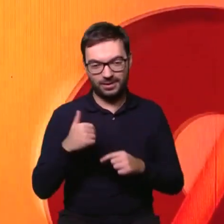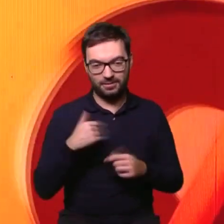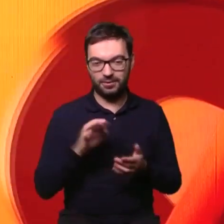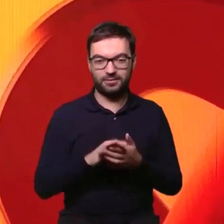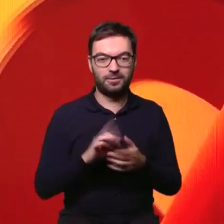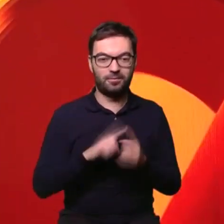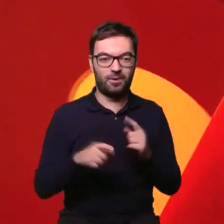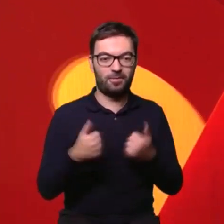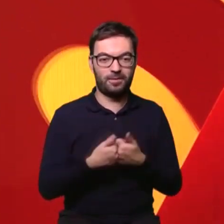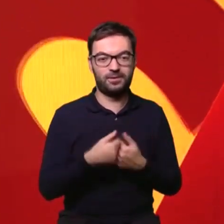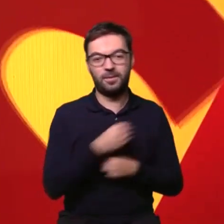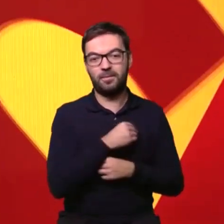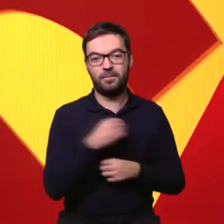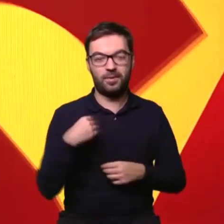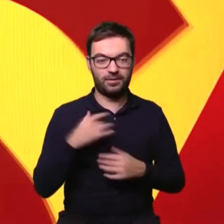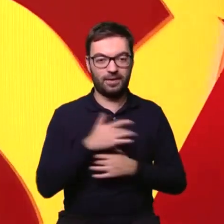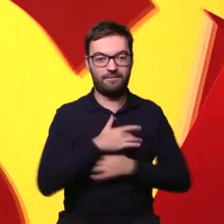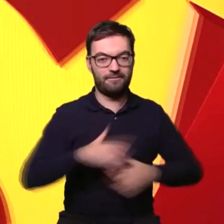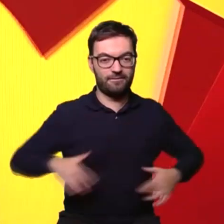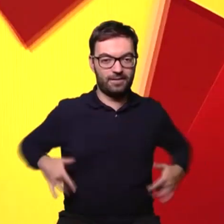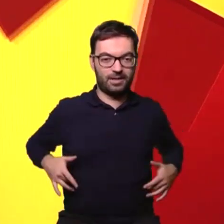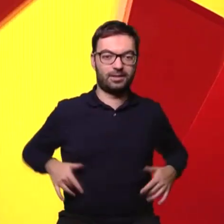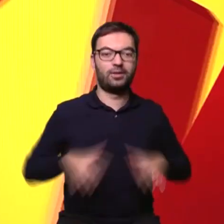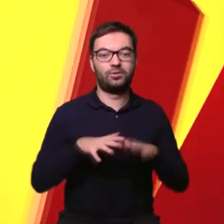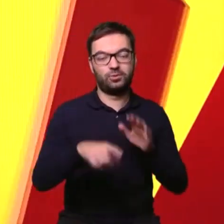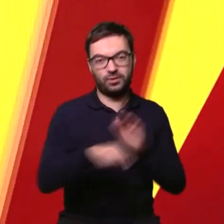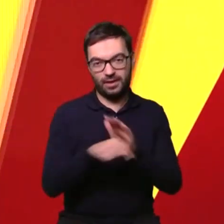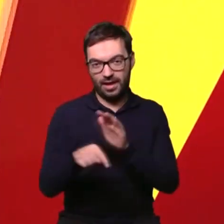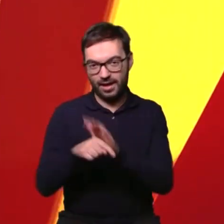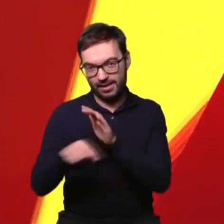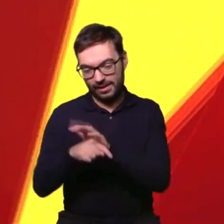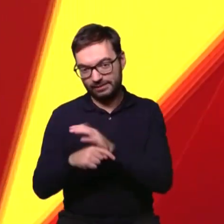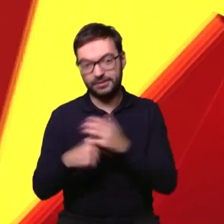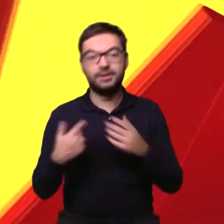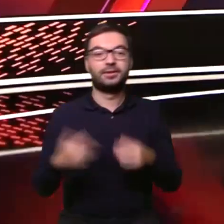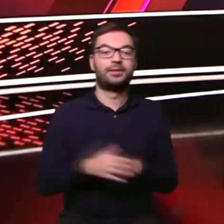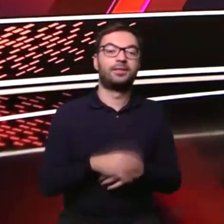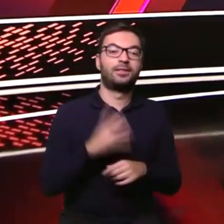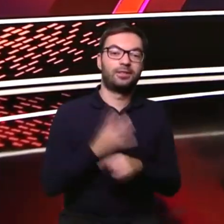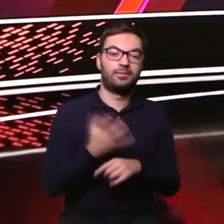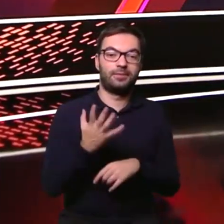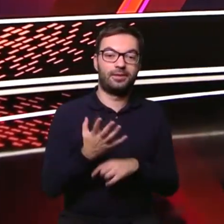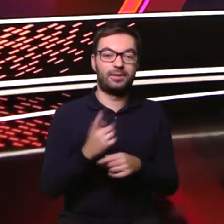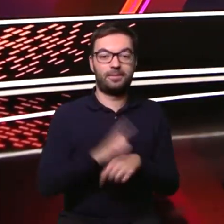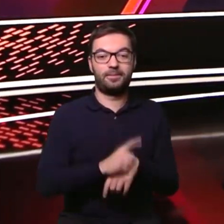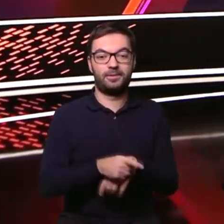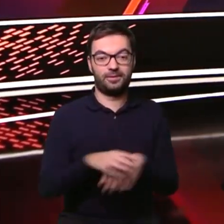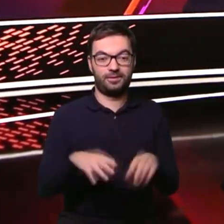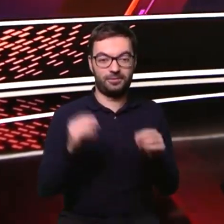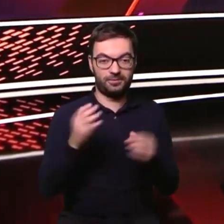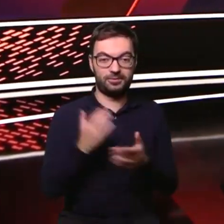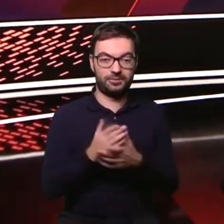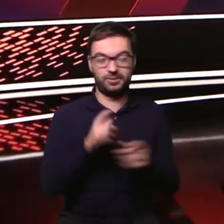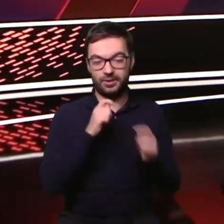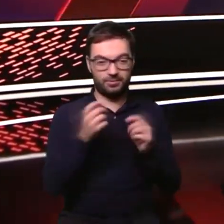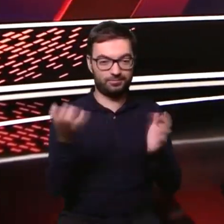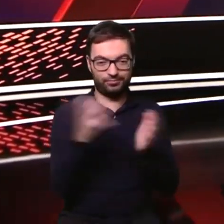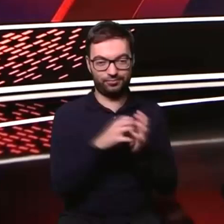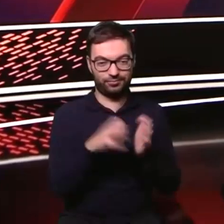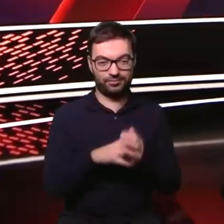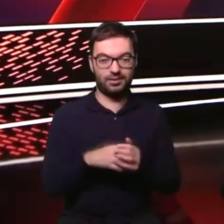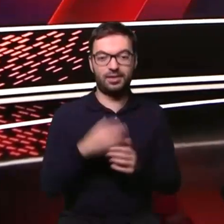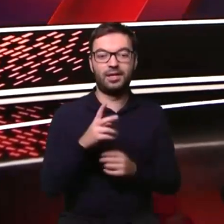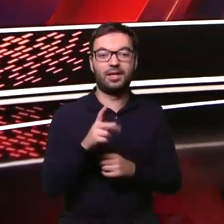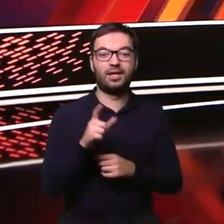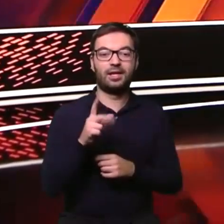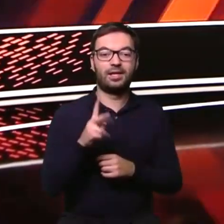meczu Polska-Węgry. Rzeczywiście bardzo dużo negatywnych komentarzy i już po pierwszych 45 minutach, między innymi pod adresem